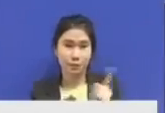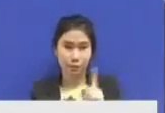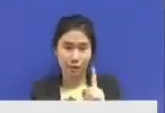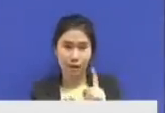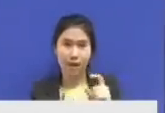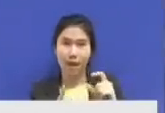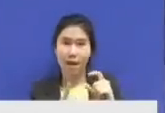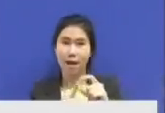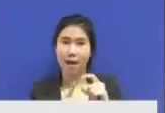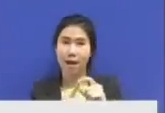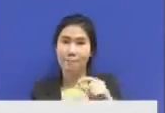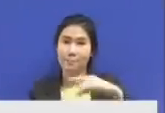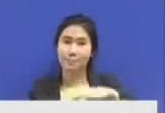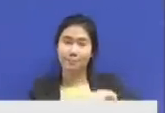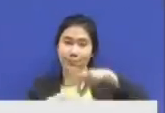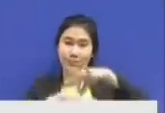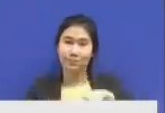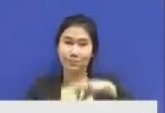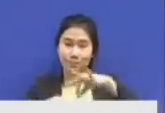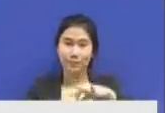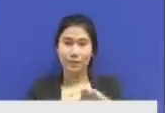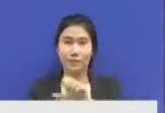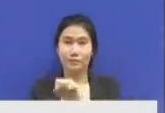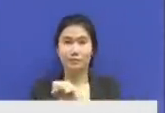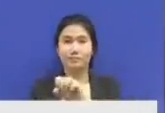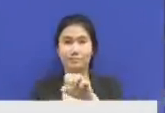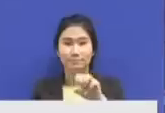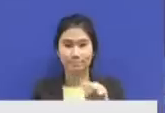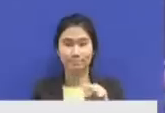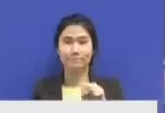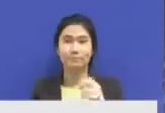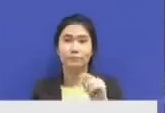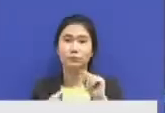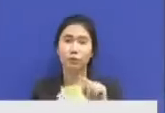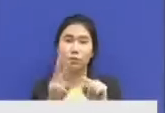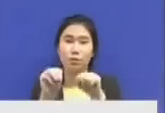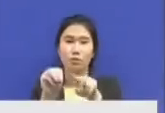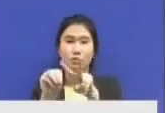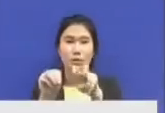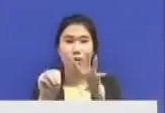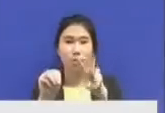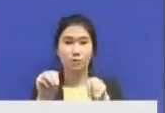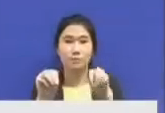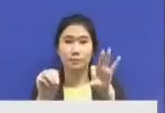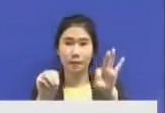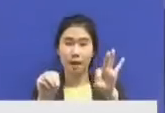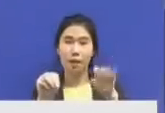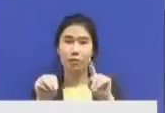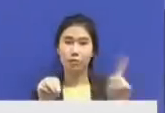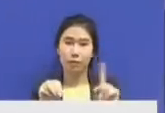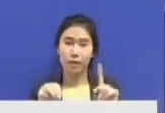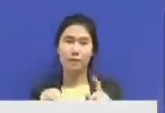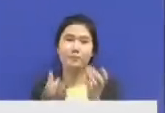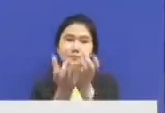โปรดเกล้าบทหม่อมแต่งตั้งสมาชิกวุฒิสภาตามมาตรา 269ของรับถ้า